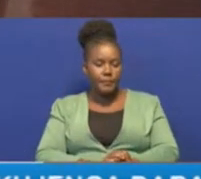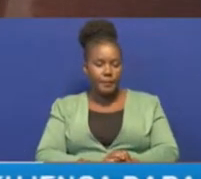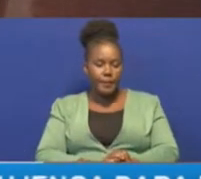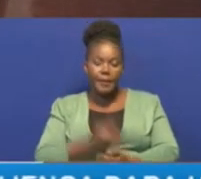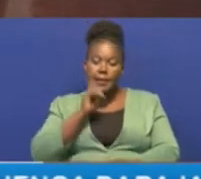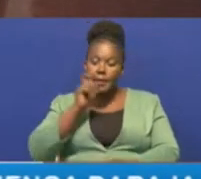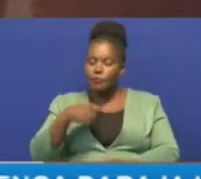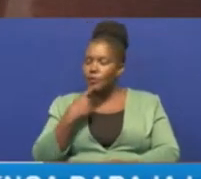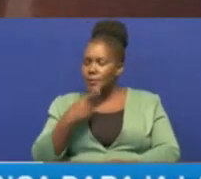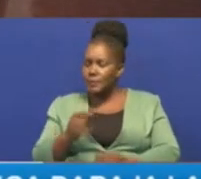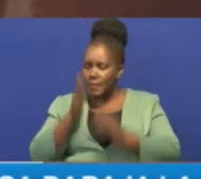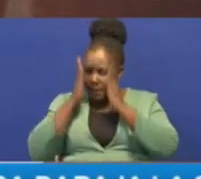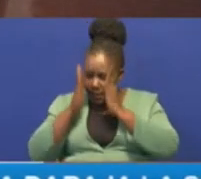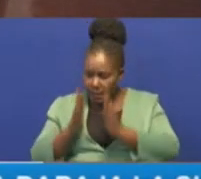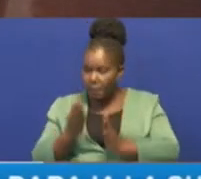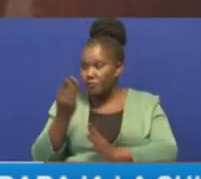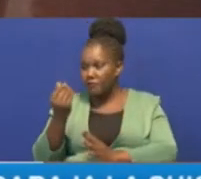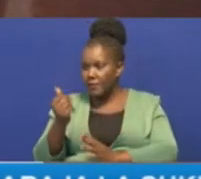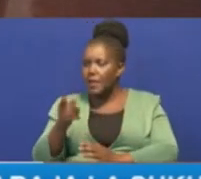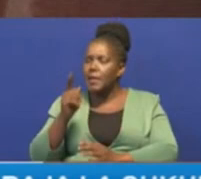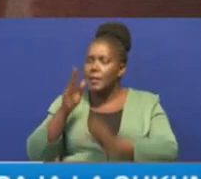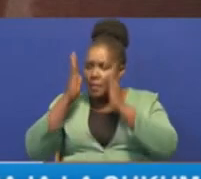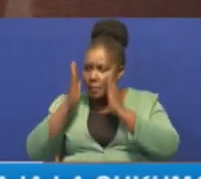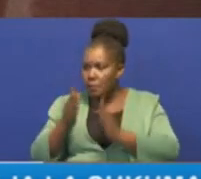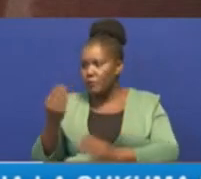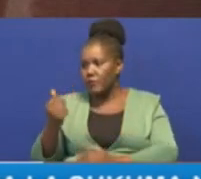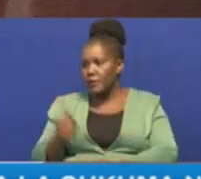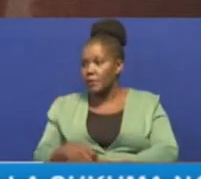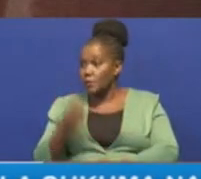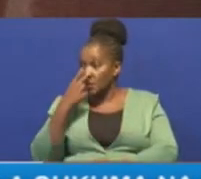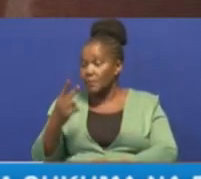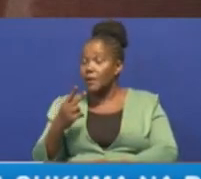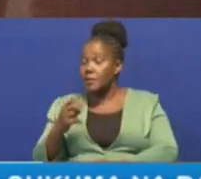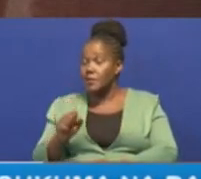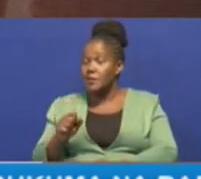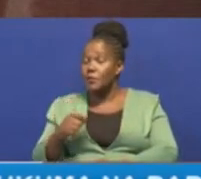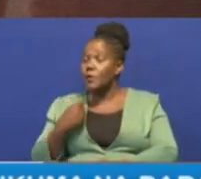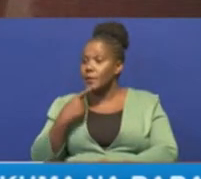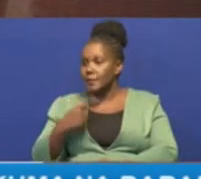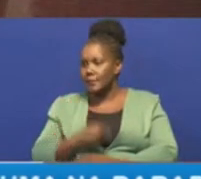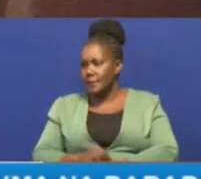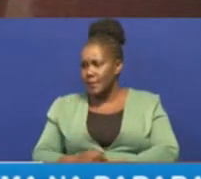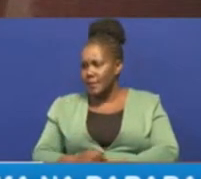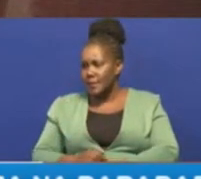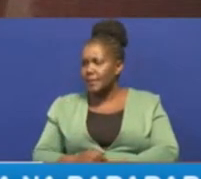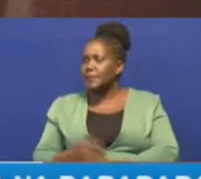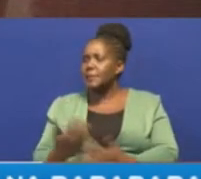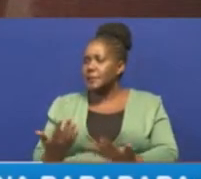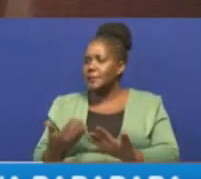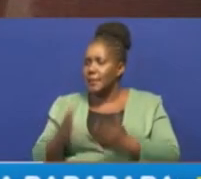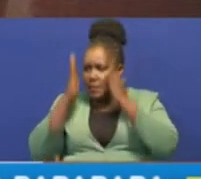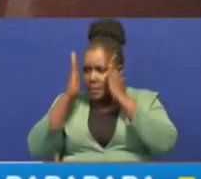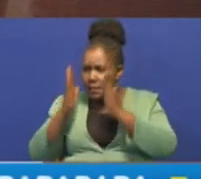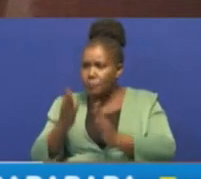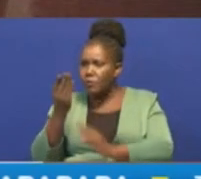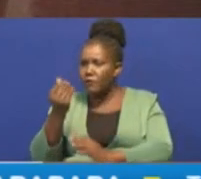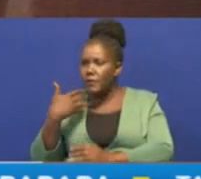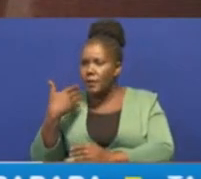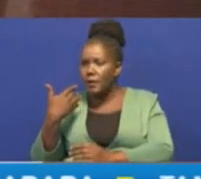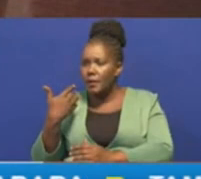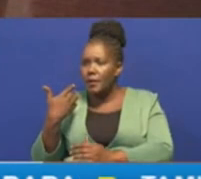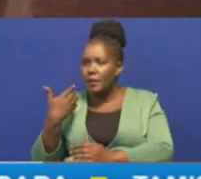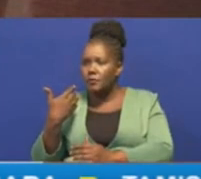Nidhamu ya fedha, nidhamu ya fedha imerudiwa pale na watazamaji. Ni vipi mtu anaweza akawa na hiyo nidhamu? Tunapozungumzia nidhamu ya